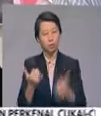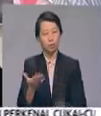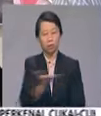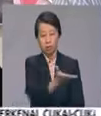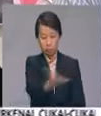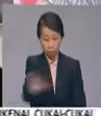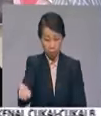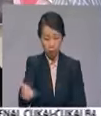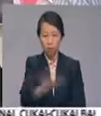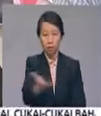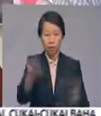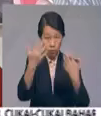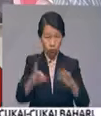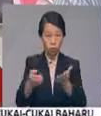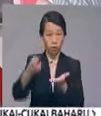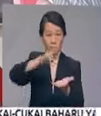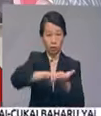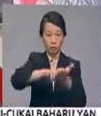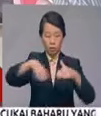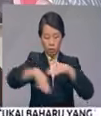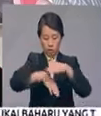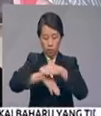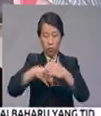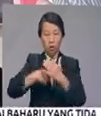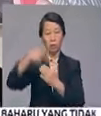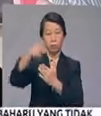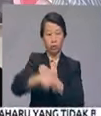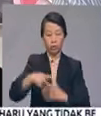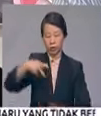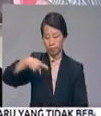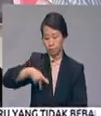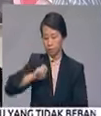mereka yang daftar di bawah program ini telah melebihi